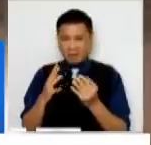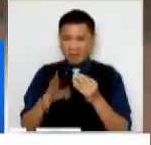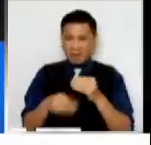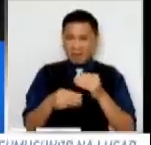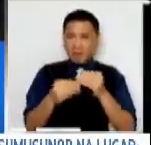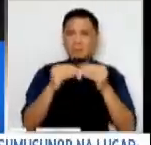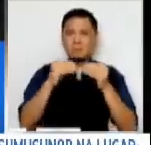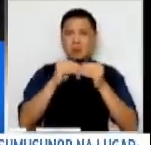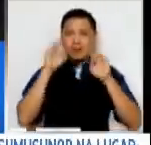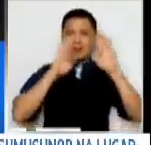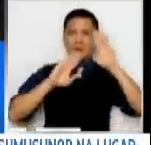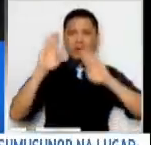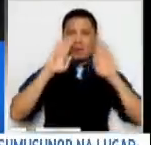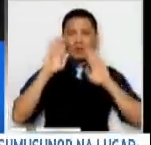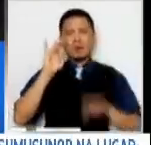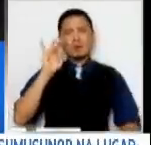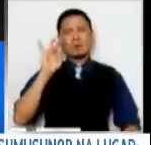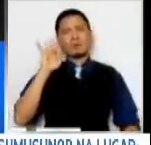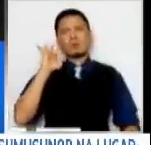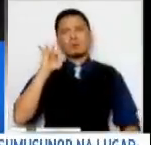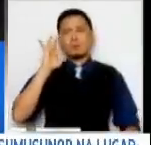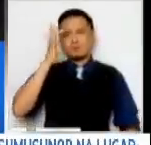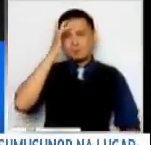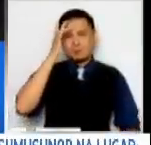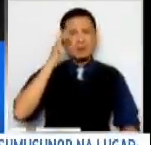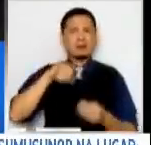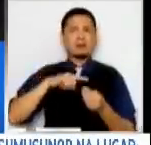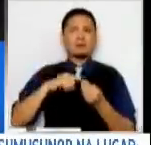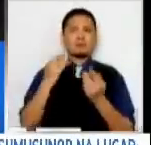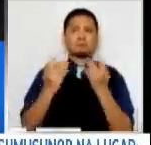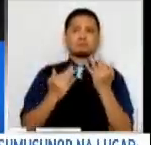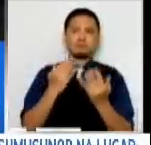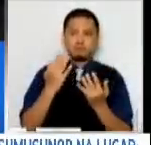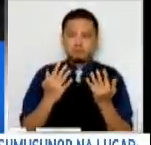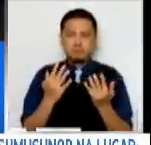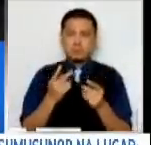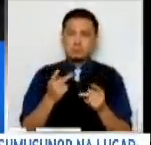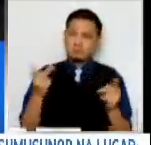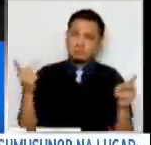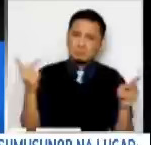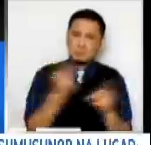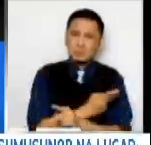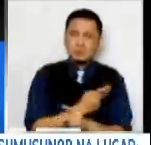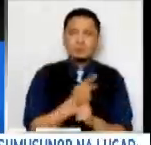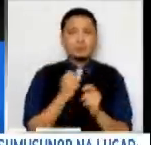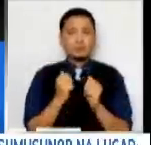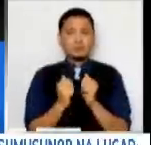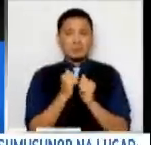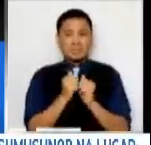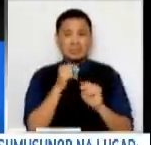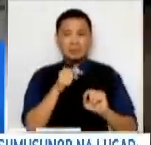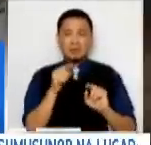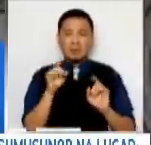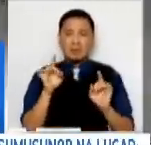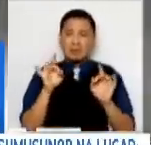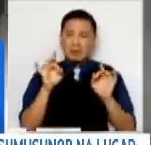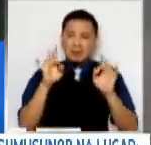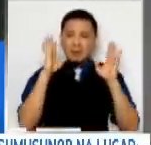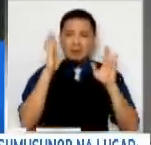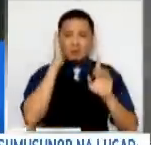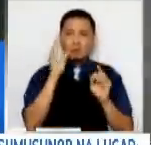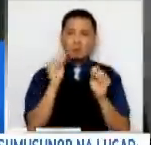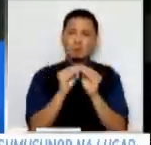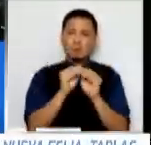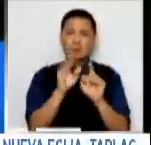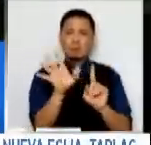problema tungkol po sa sunog, mas mataas po ang risk na tayo po ay magkahawaan. Yan ang